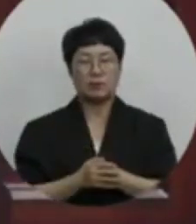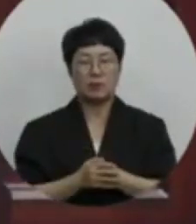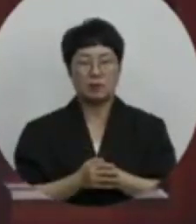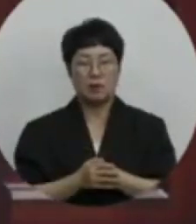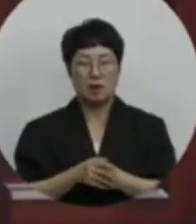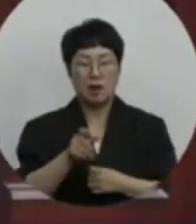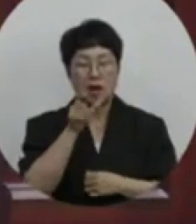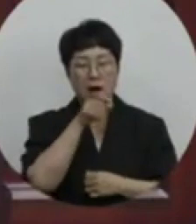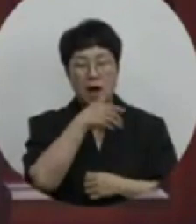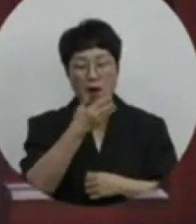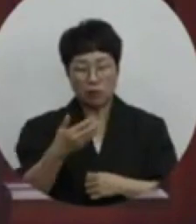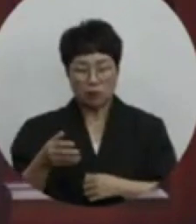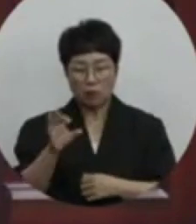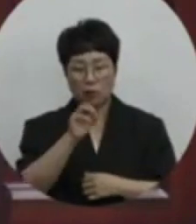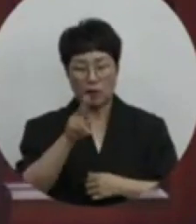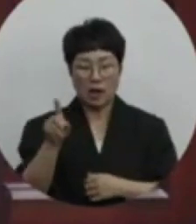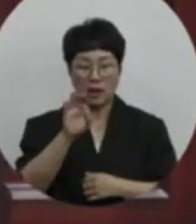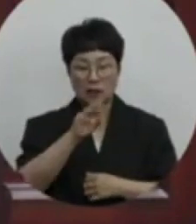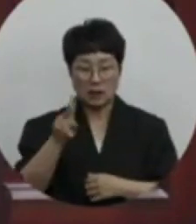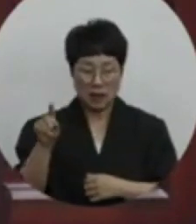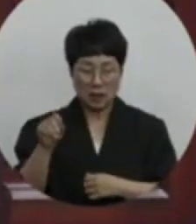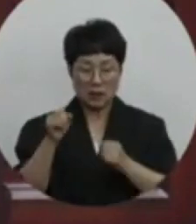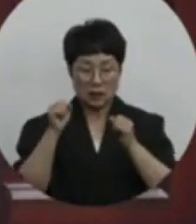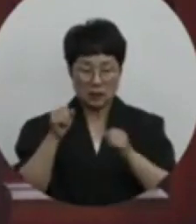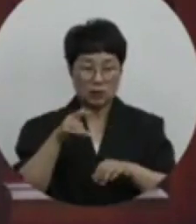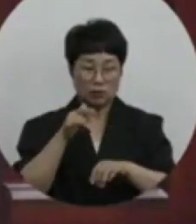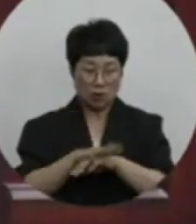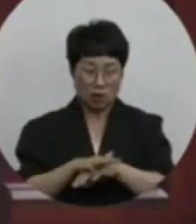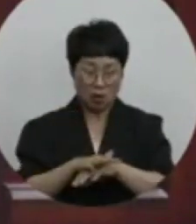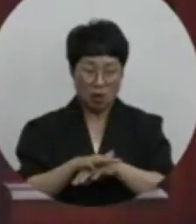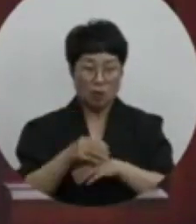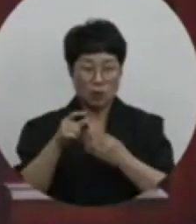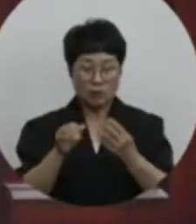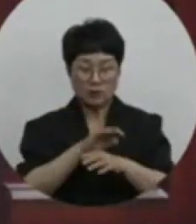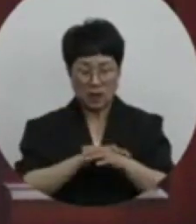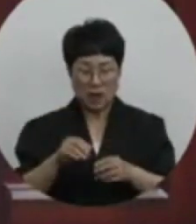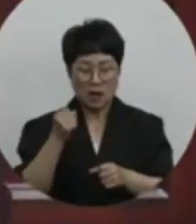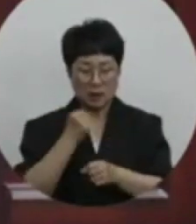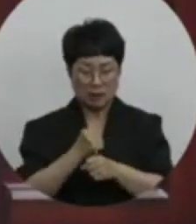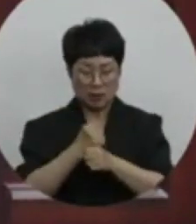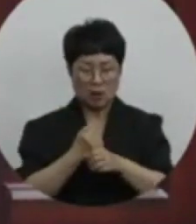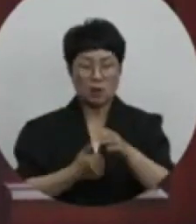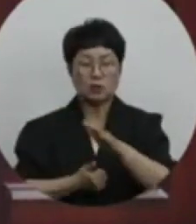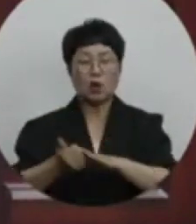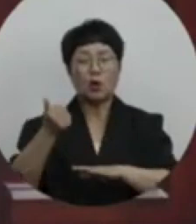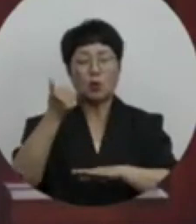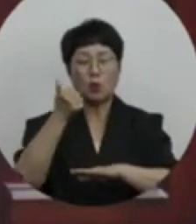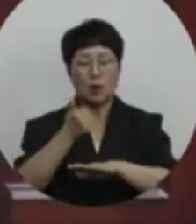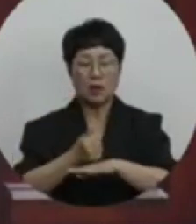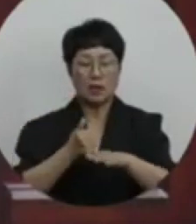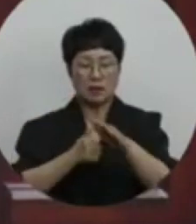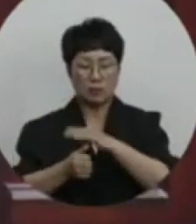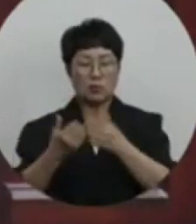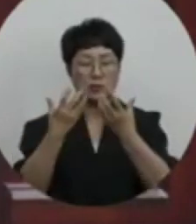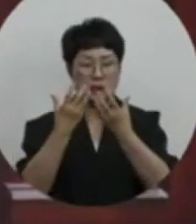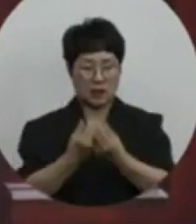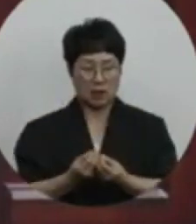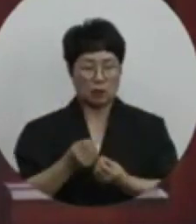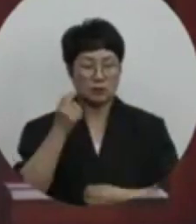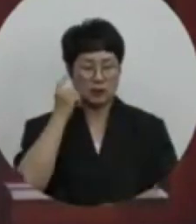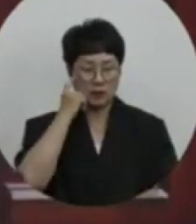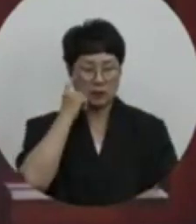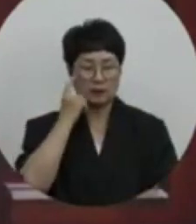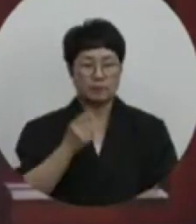강원도 양양은 이러한 체류형 프로그램을 잘 개발 도입하여 성공한 대표적인 사례라고